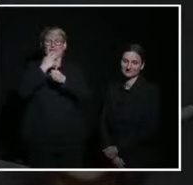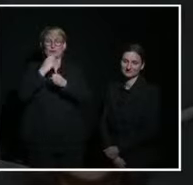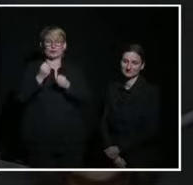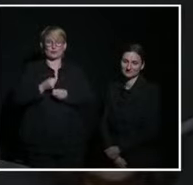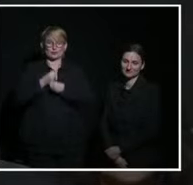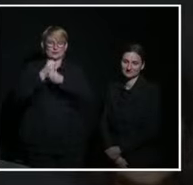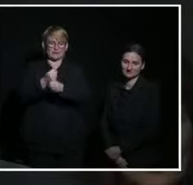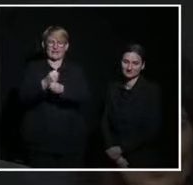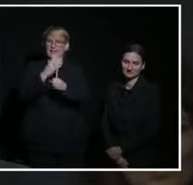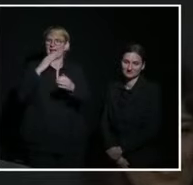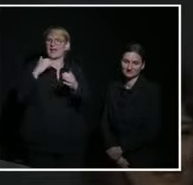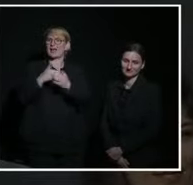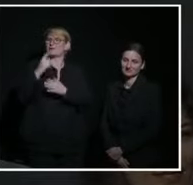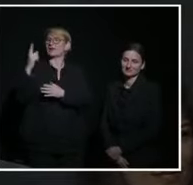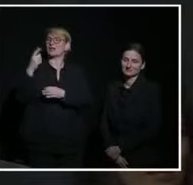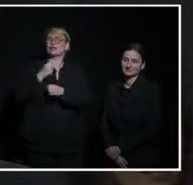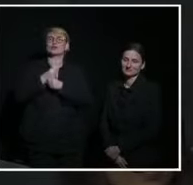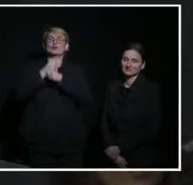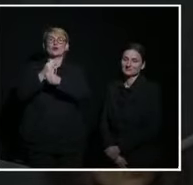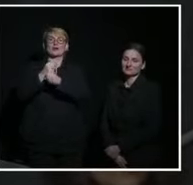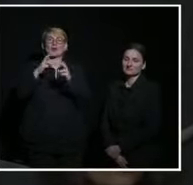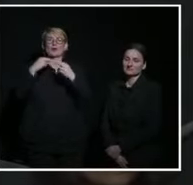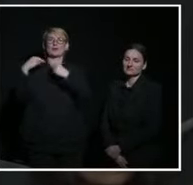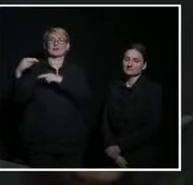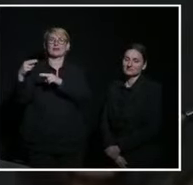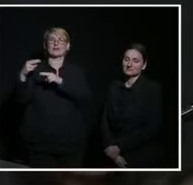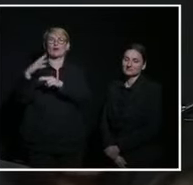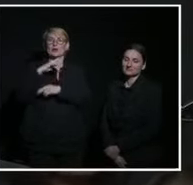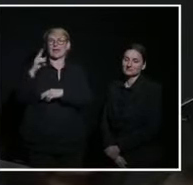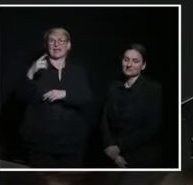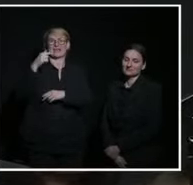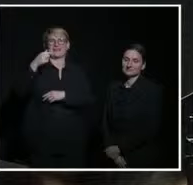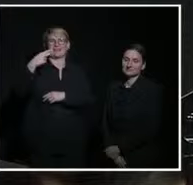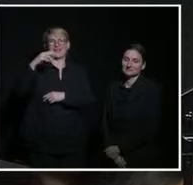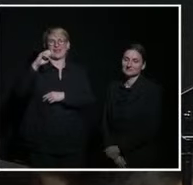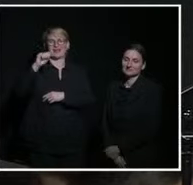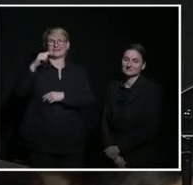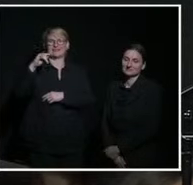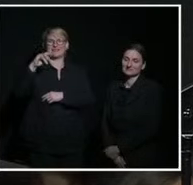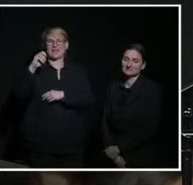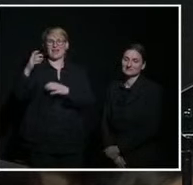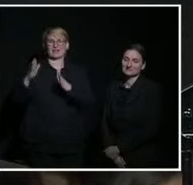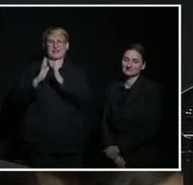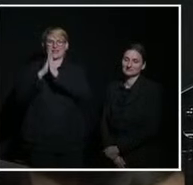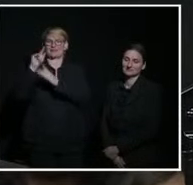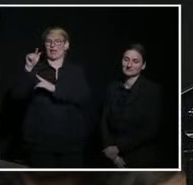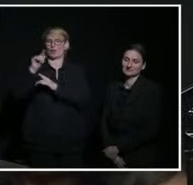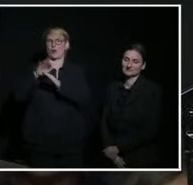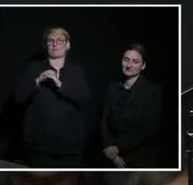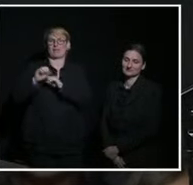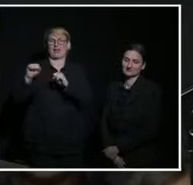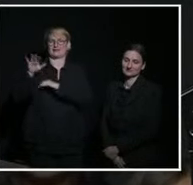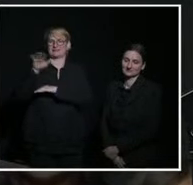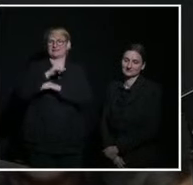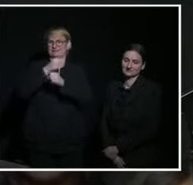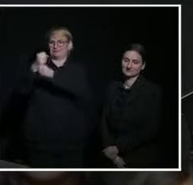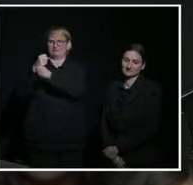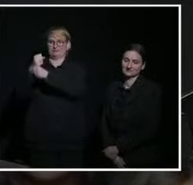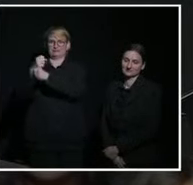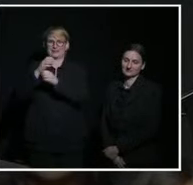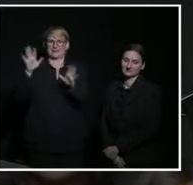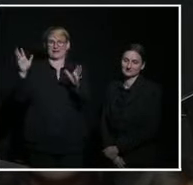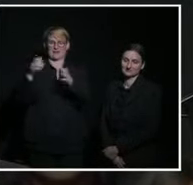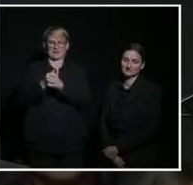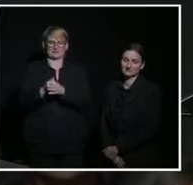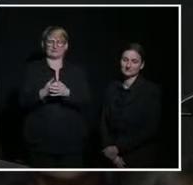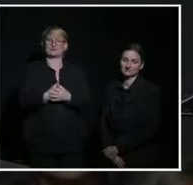wollen, bringen Sie die zurück an die Schilderrückgabe vor der Theatinerkirche, da haben die Kolleginnen und Kollegen noch Platz. Ich würde sagen, der Tag